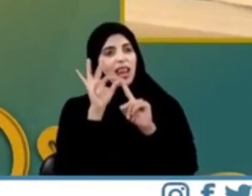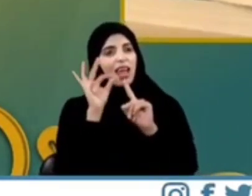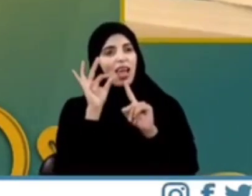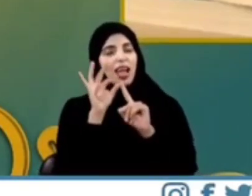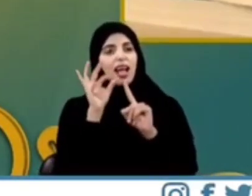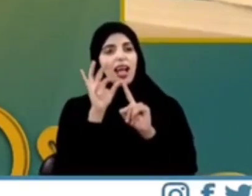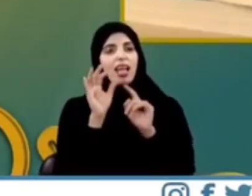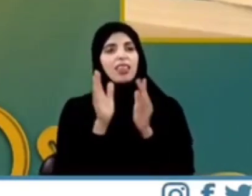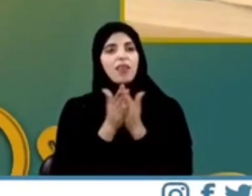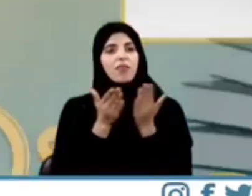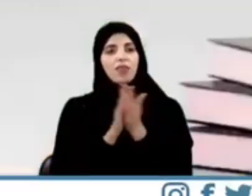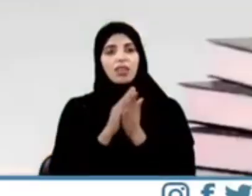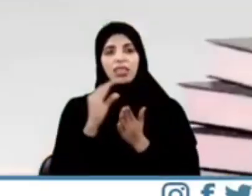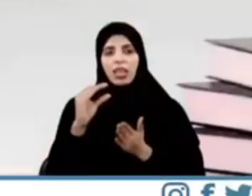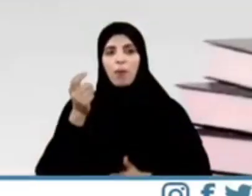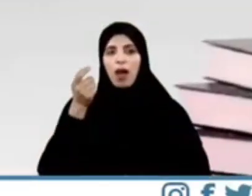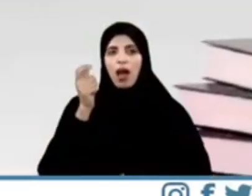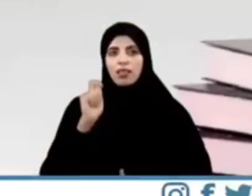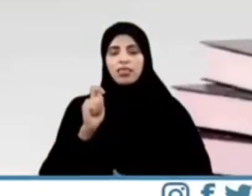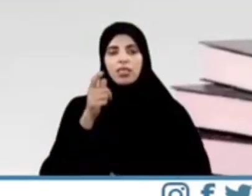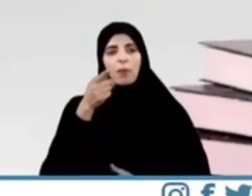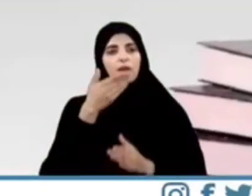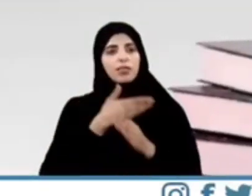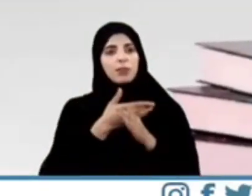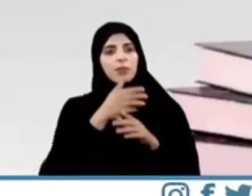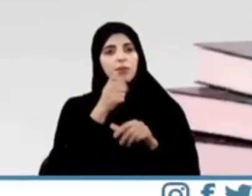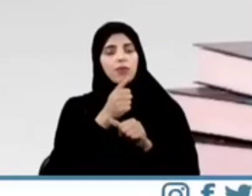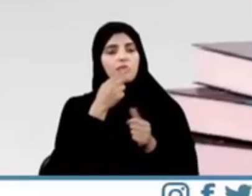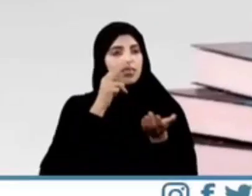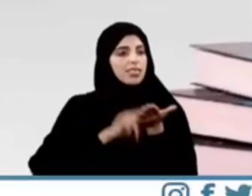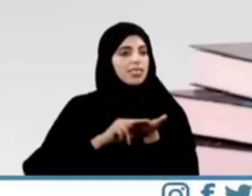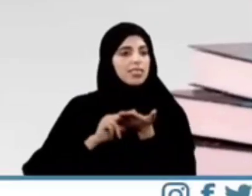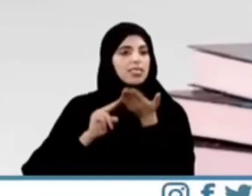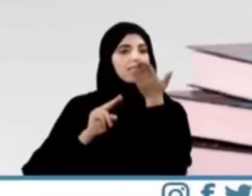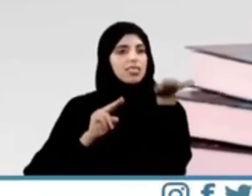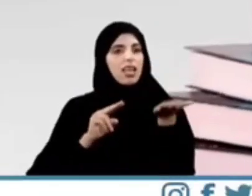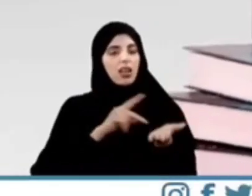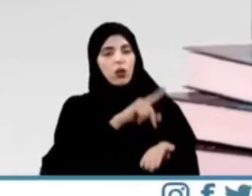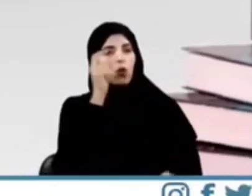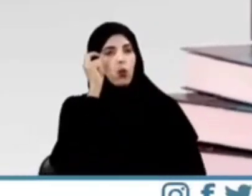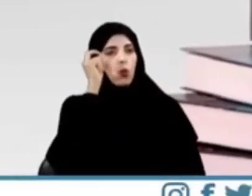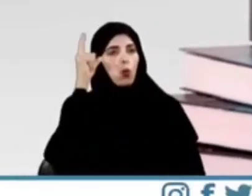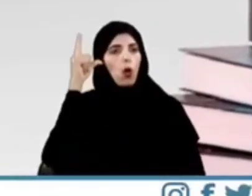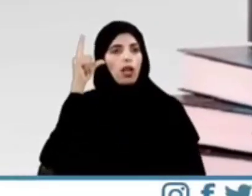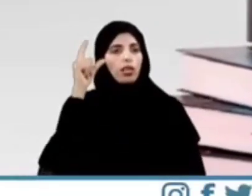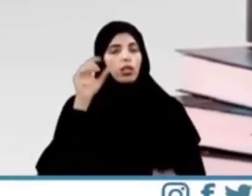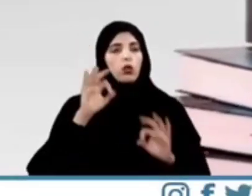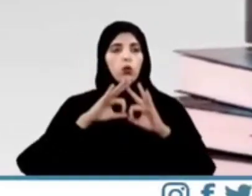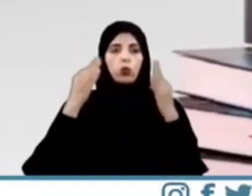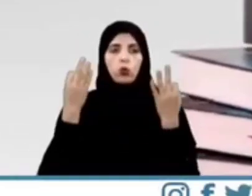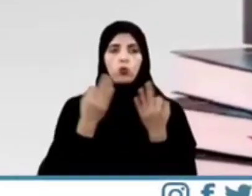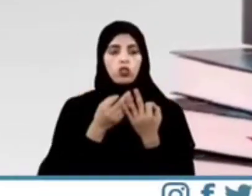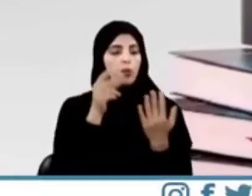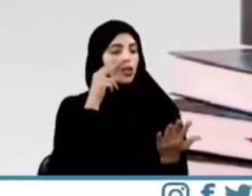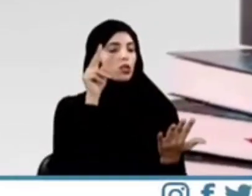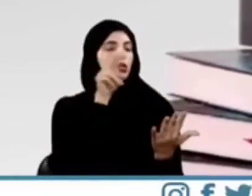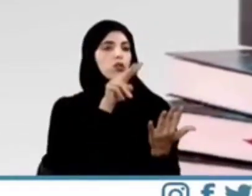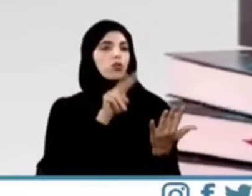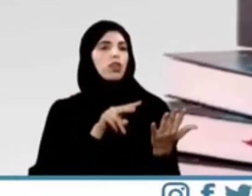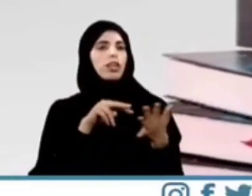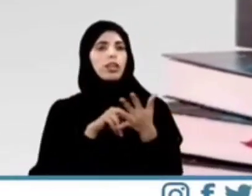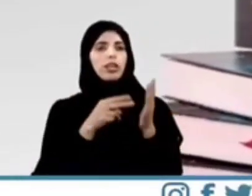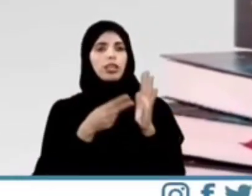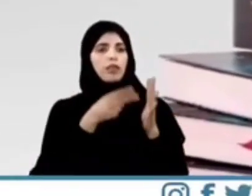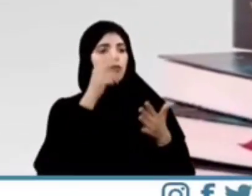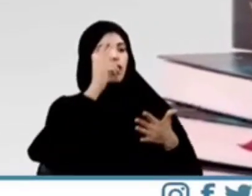أيضا ومغزى من هذا الكتاب، رسائل حابة توصلها عند للقراء في